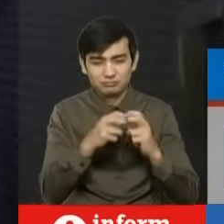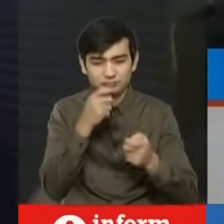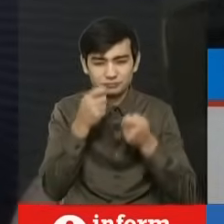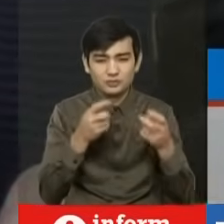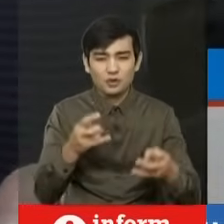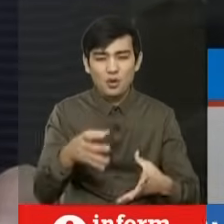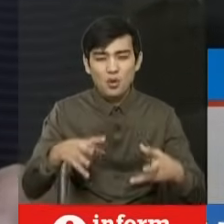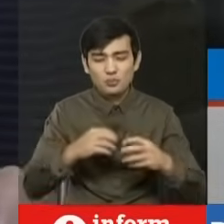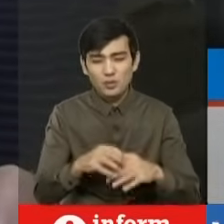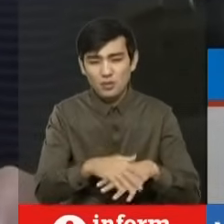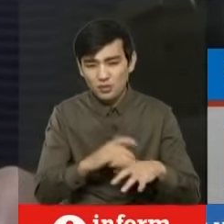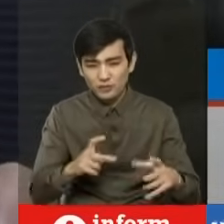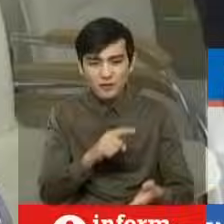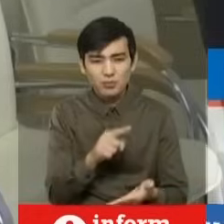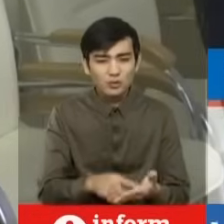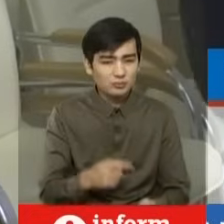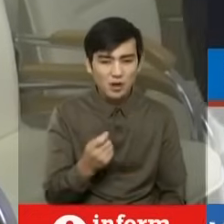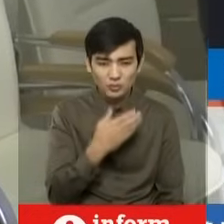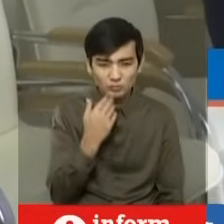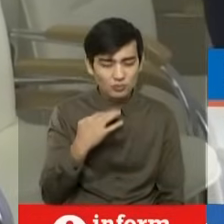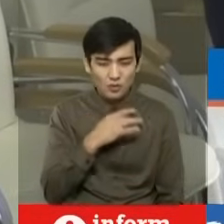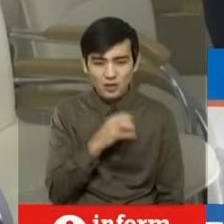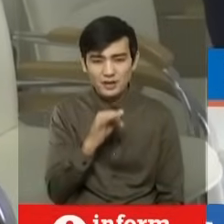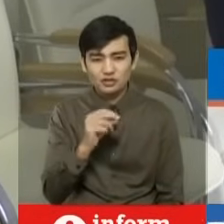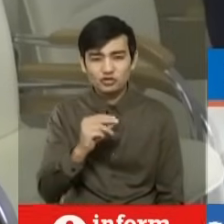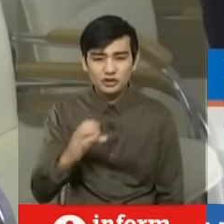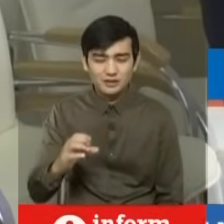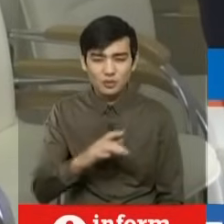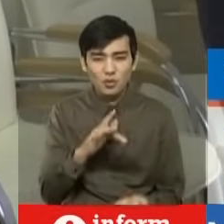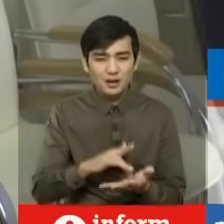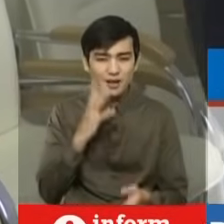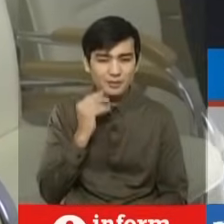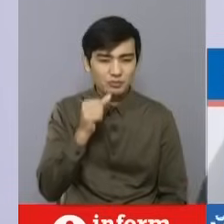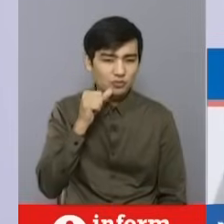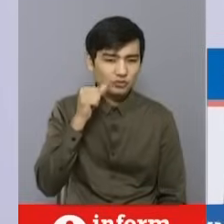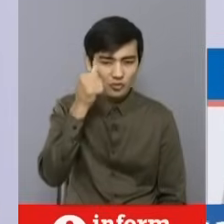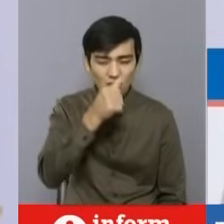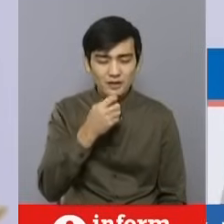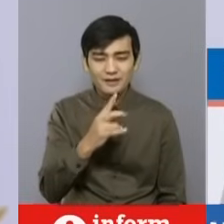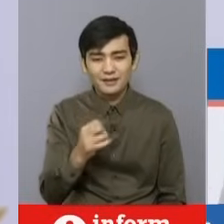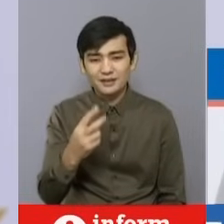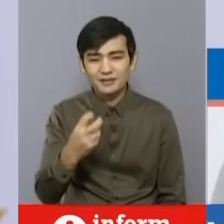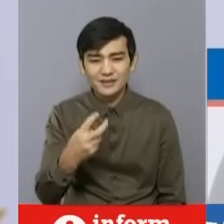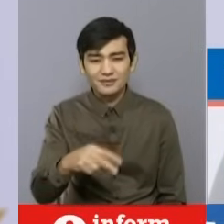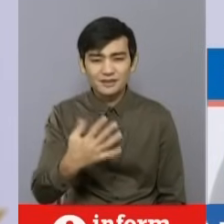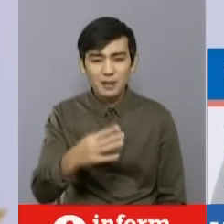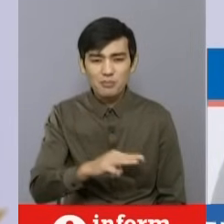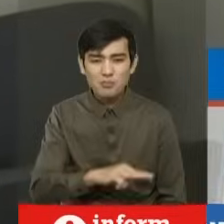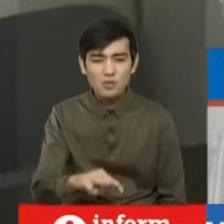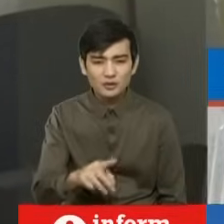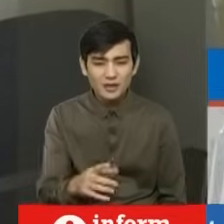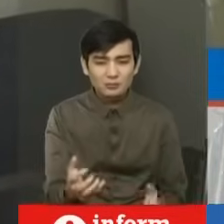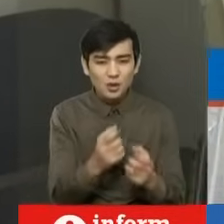немало вопросов и к самому департаменту по ЧС города Алмааты в прошлом году на 225 млн тенге